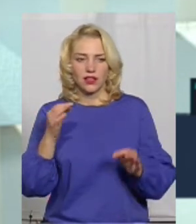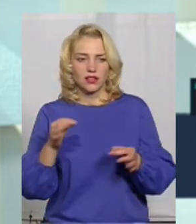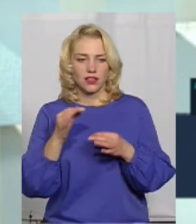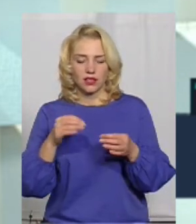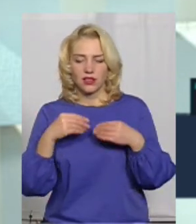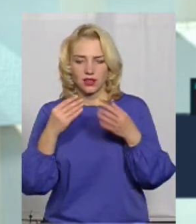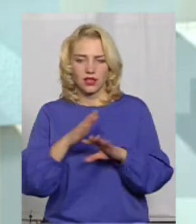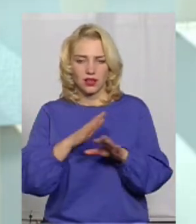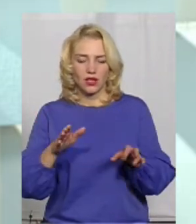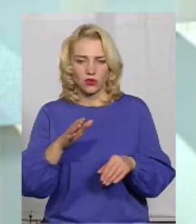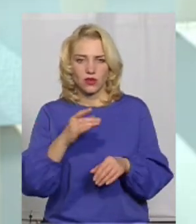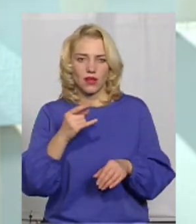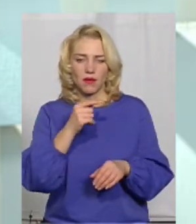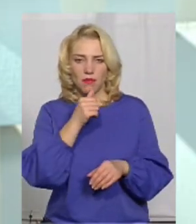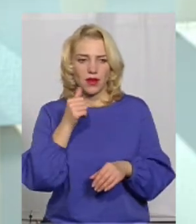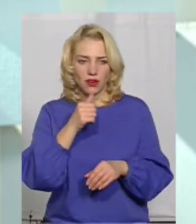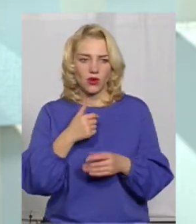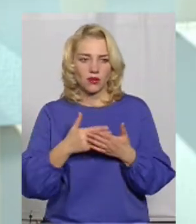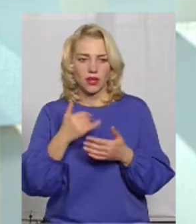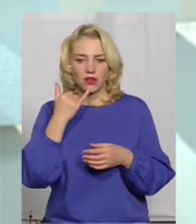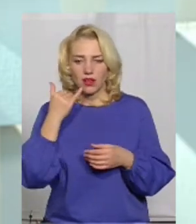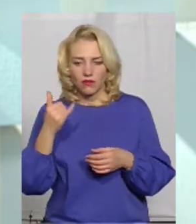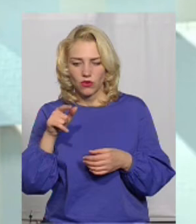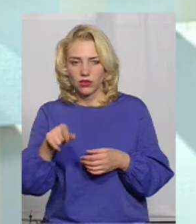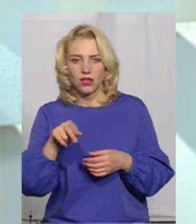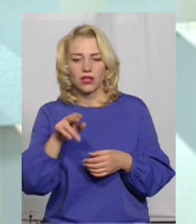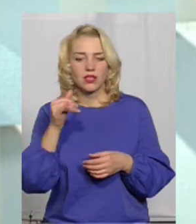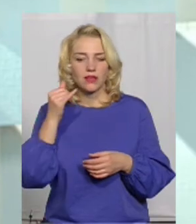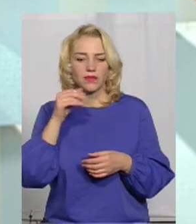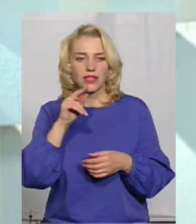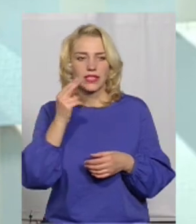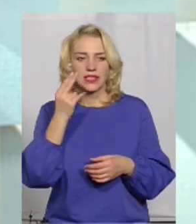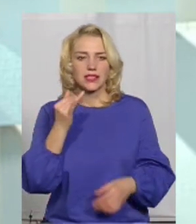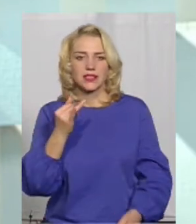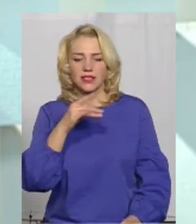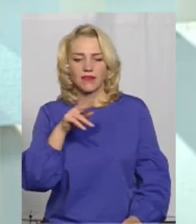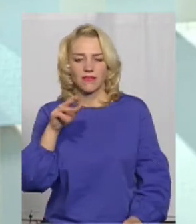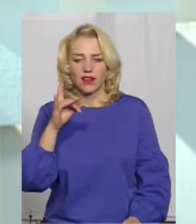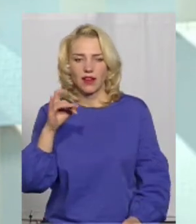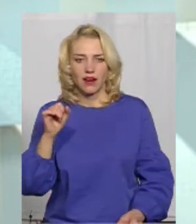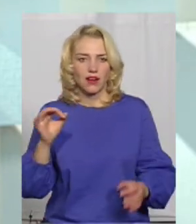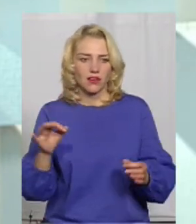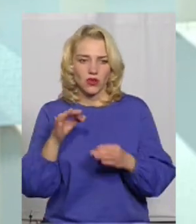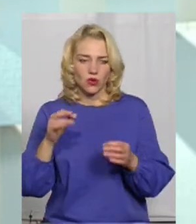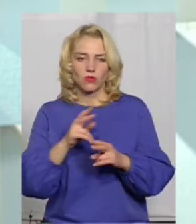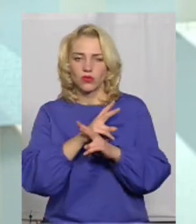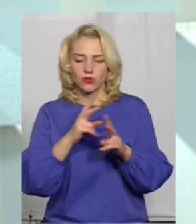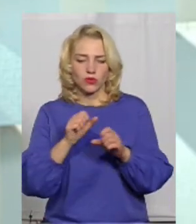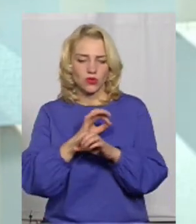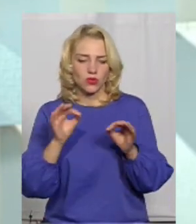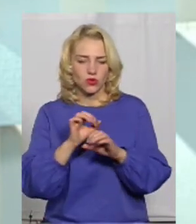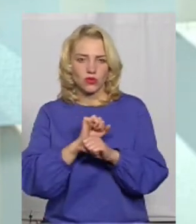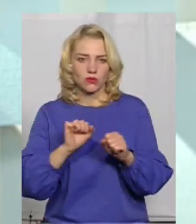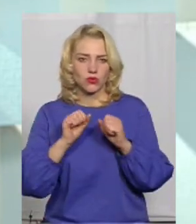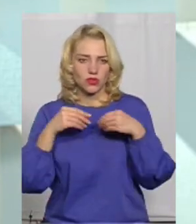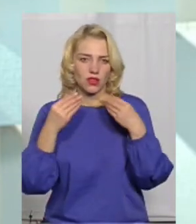телефон якісь цифри приходять і там дзвонять, а що тебе за цифри прийшли, там тільки що випадково скинув. Нікому нічого не можна давати. Зараз такий